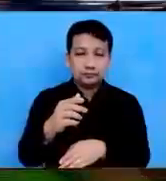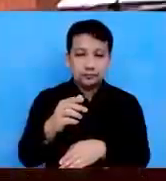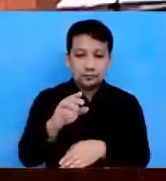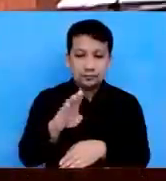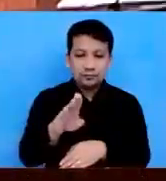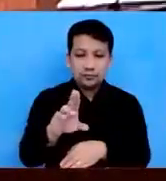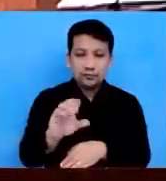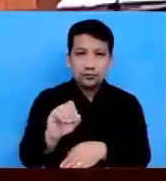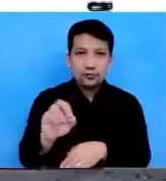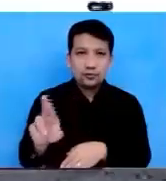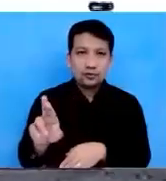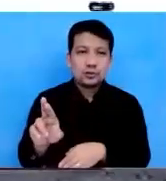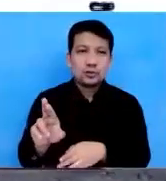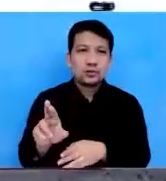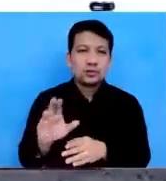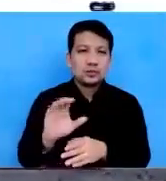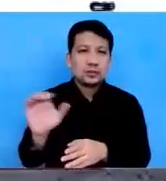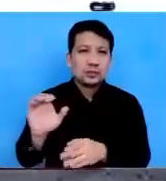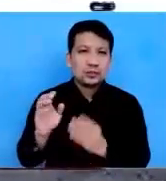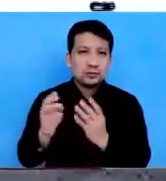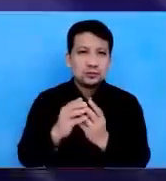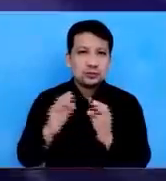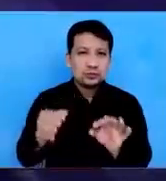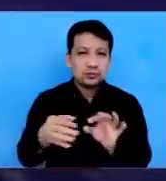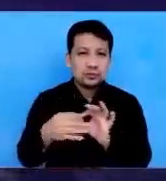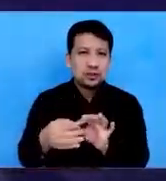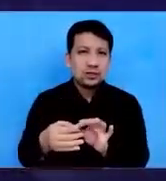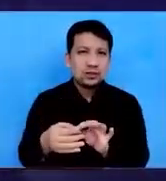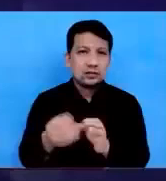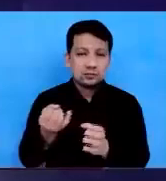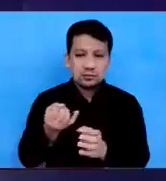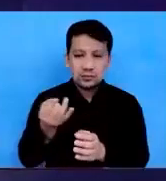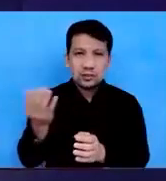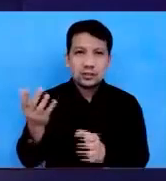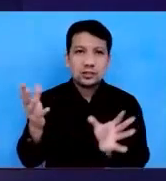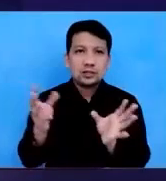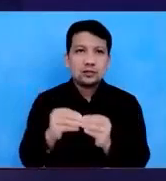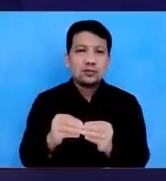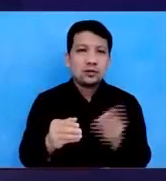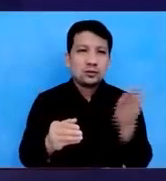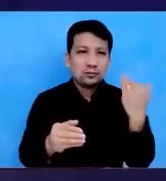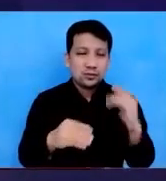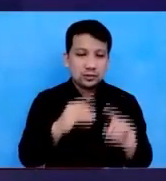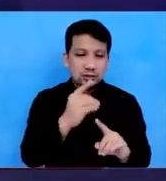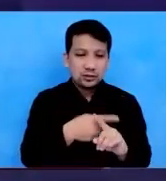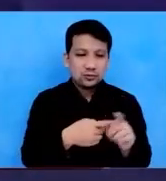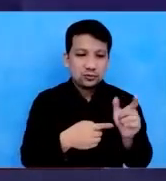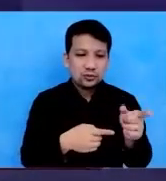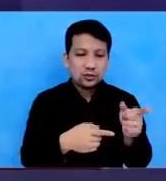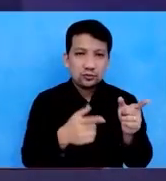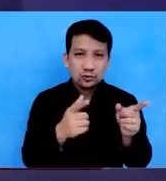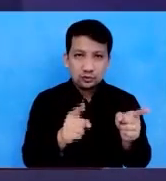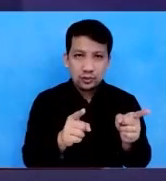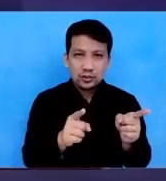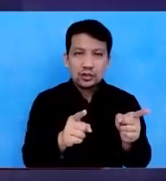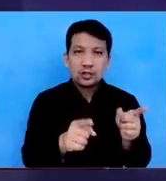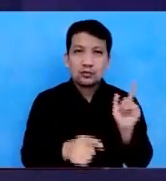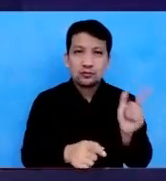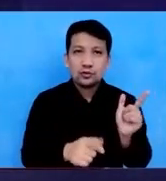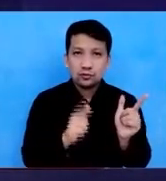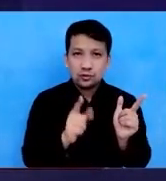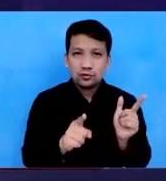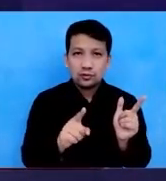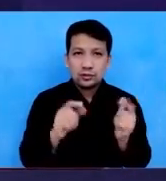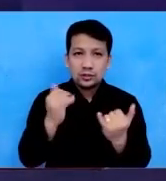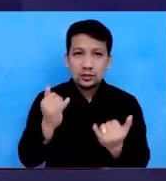ng Eastern Funeral Home sa Muntinlupa. Ang bilang naman nasawi ay mula pa noong December 2021. Ngayong buwan lamang 7 ang